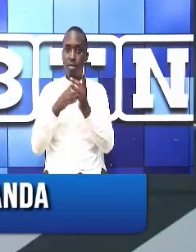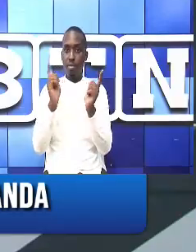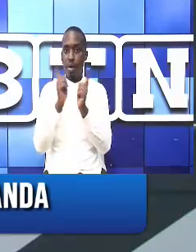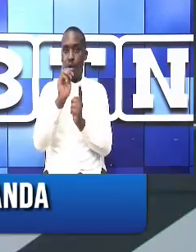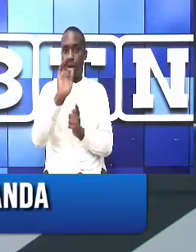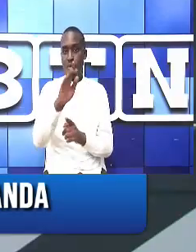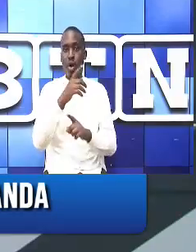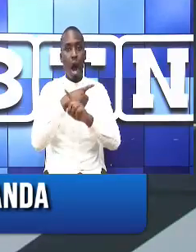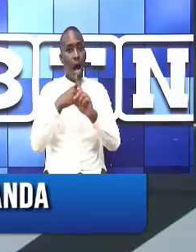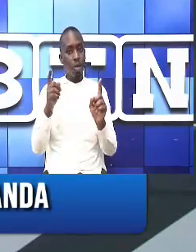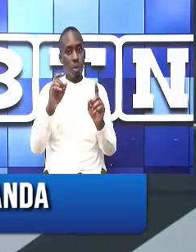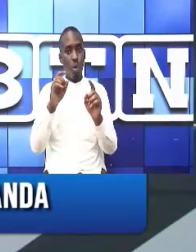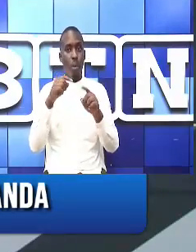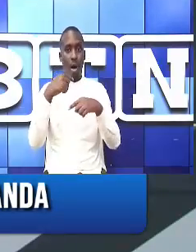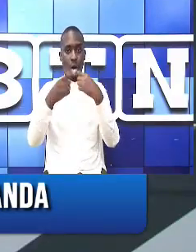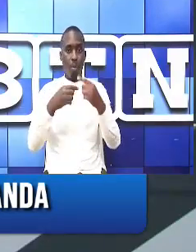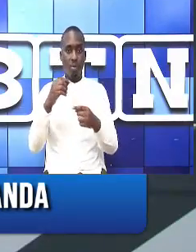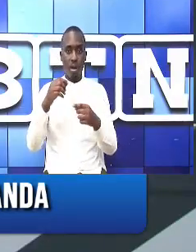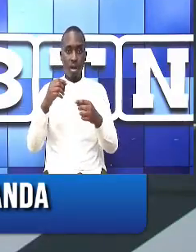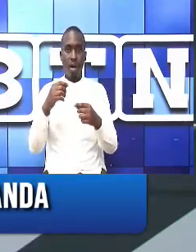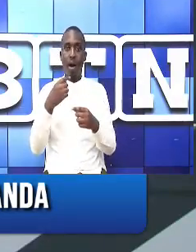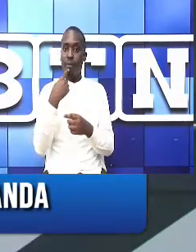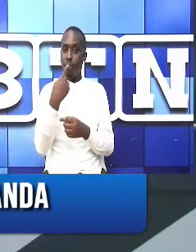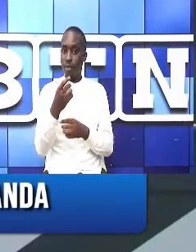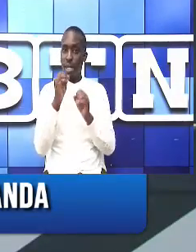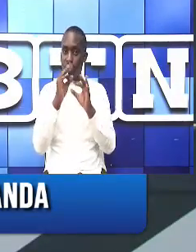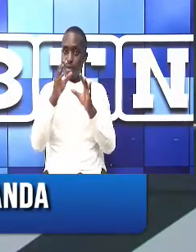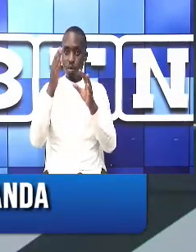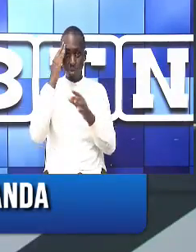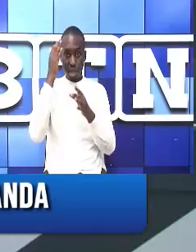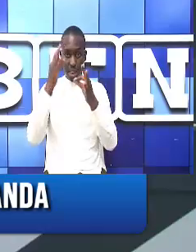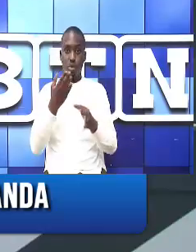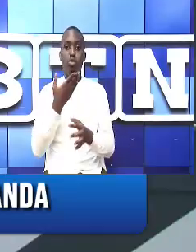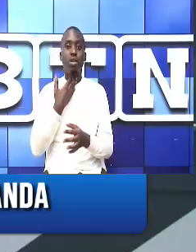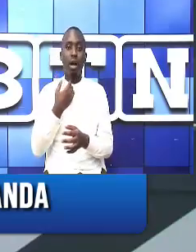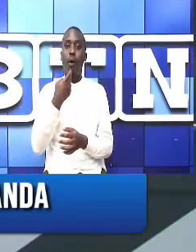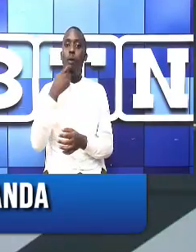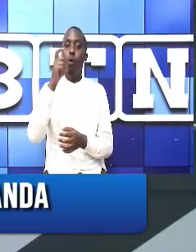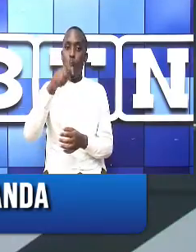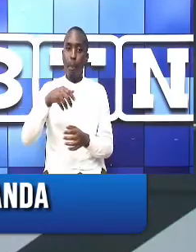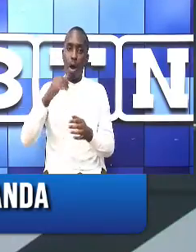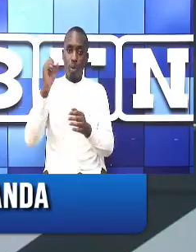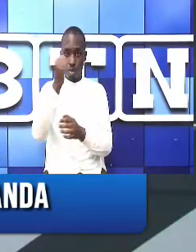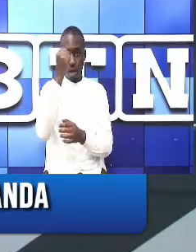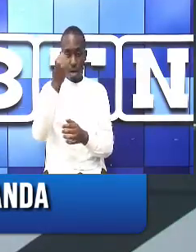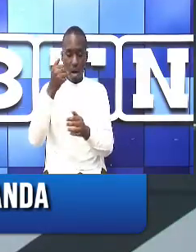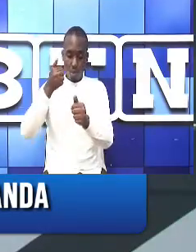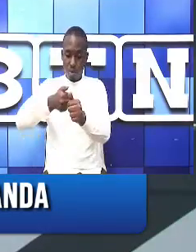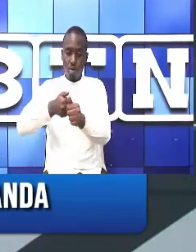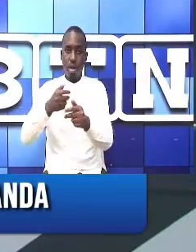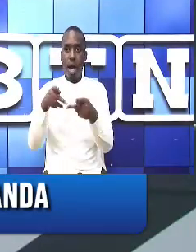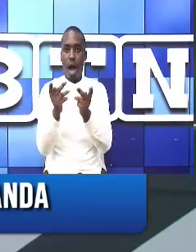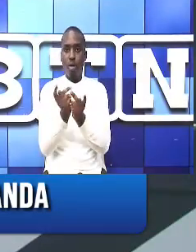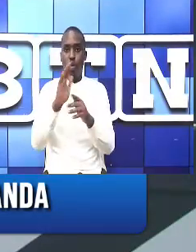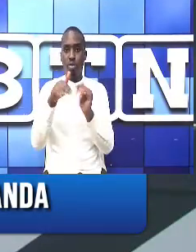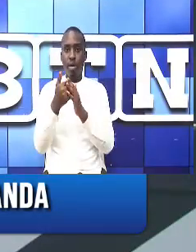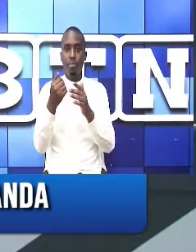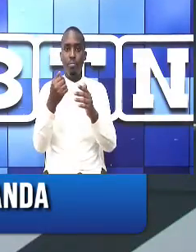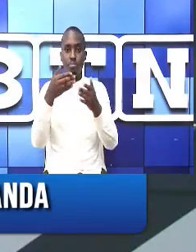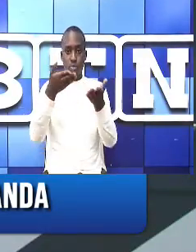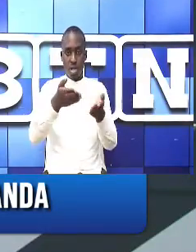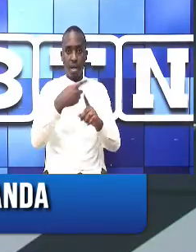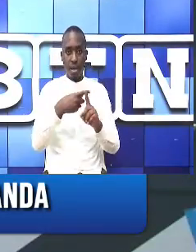ariko bagagenda bahatana burya aravuze ngo iyo uzi icyo ushaka ni wowe ugomba kugiharanira ubwo namwe aho muri hirya no hino mwumve ko